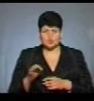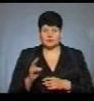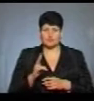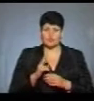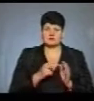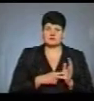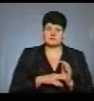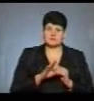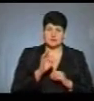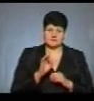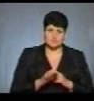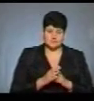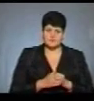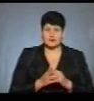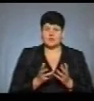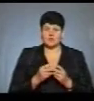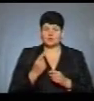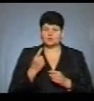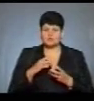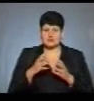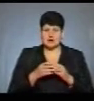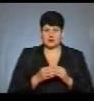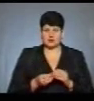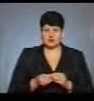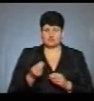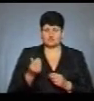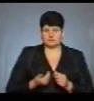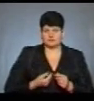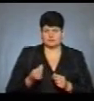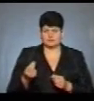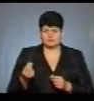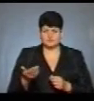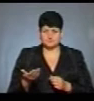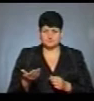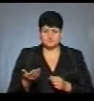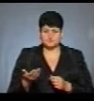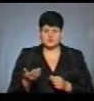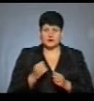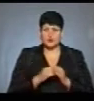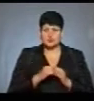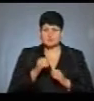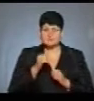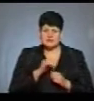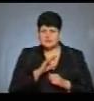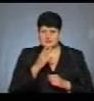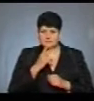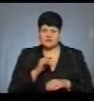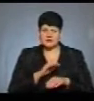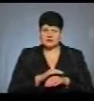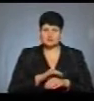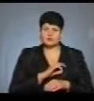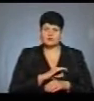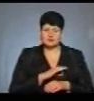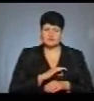кого 75% субсидій, і виводить одну загальну суму готівки. Тобто, кожен місяць, незалежно від фактичного